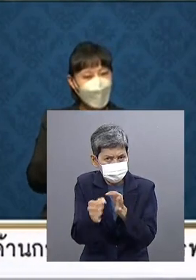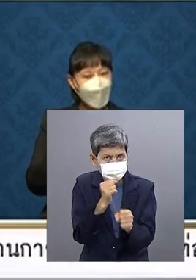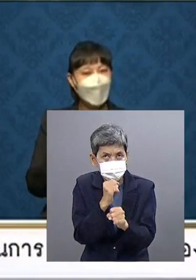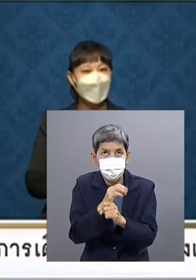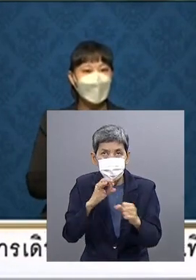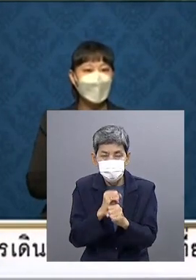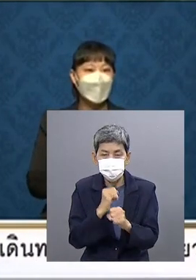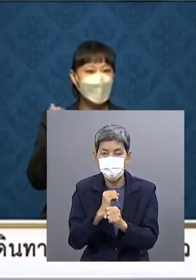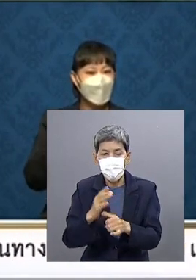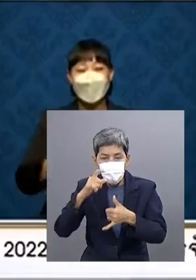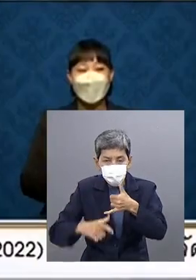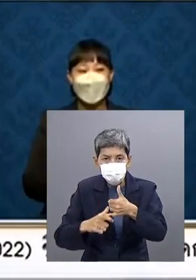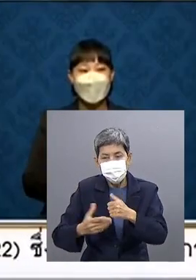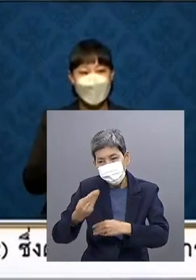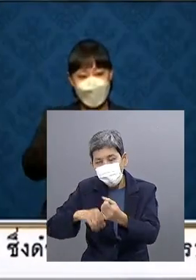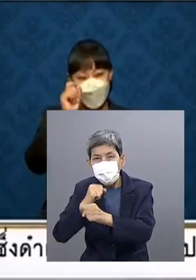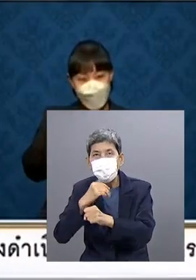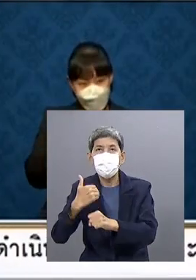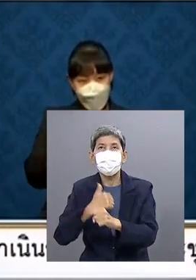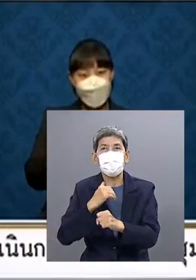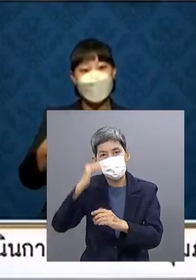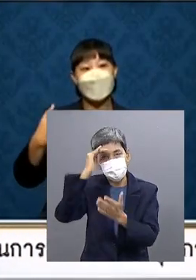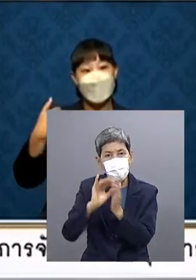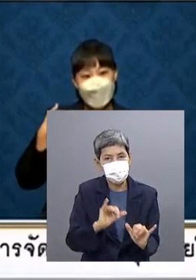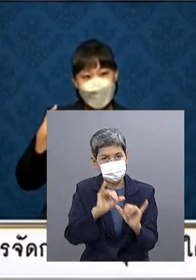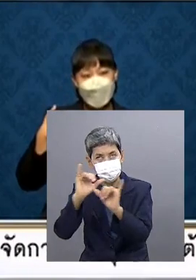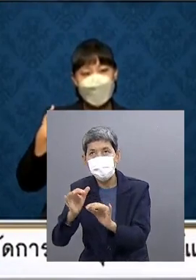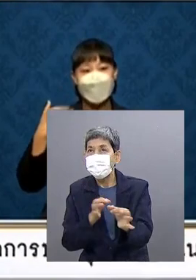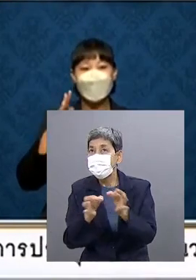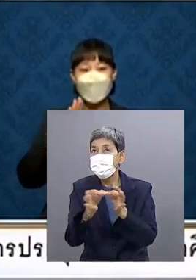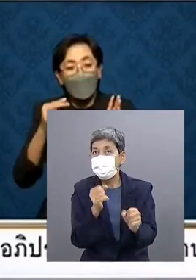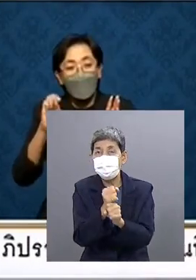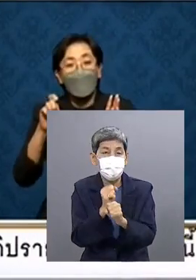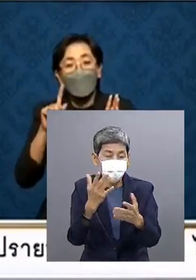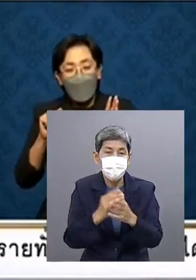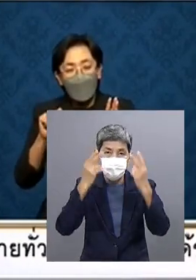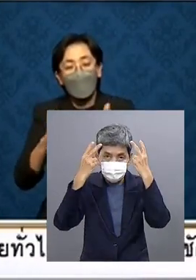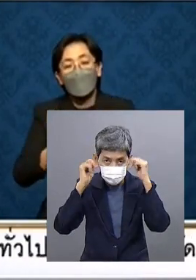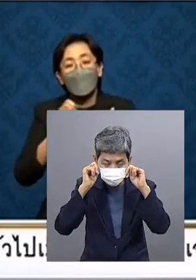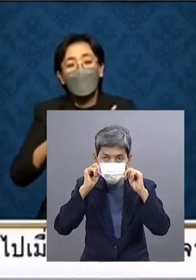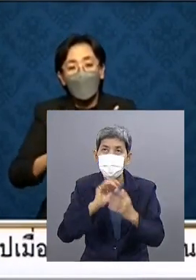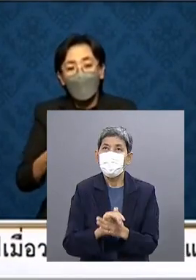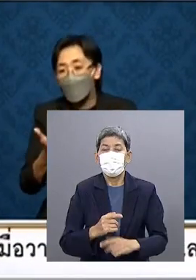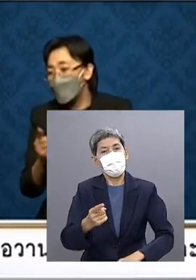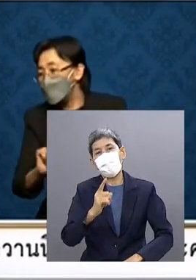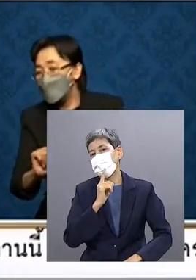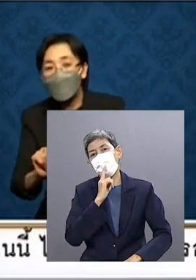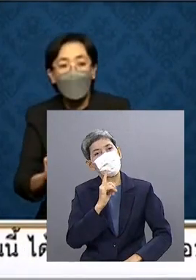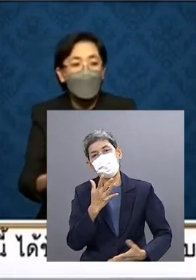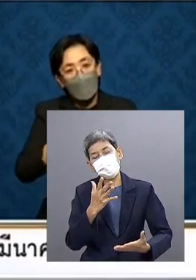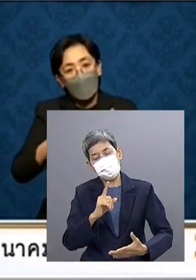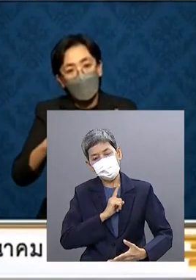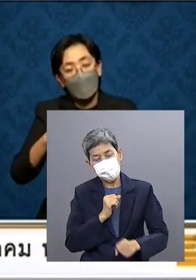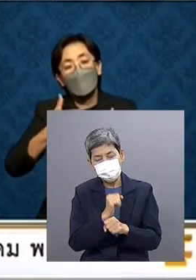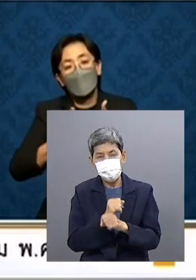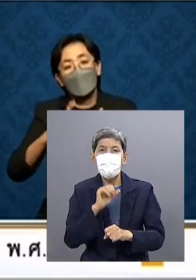จนนำไปสู่การโยกย้ายนายตำรวจหากไม่ชี้แจงก็จะถือว่านายกรัฐมนตรีใจดำอำมหิตทำให้สส.ของพรรค